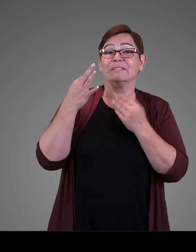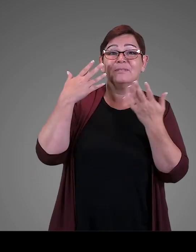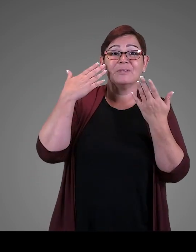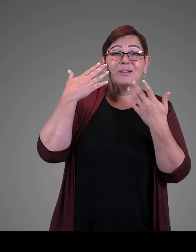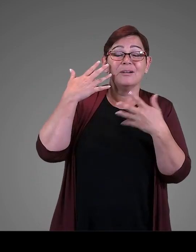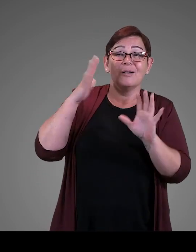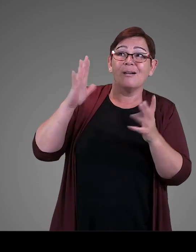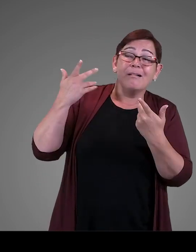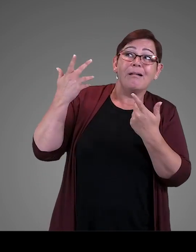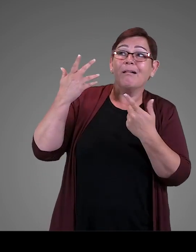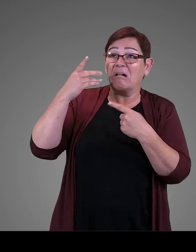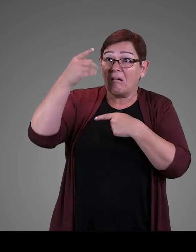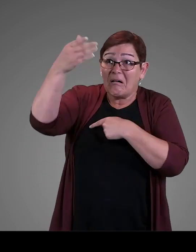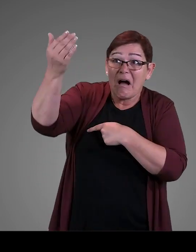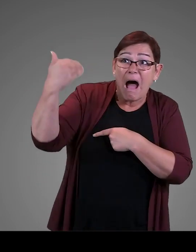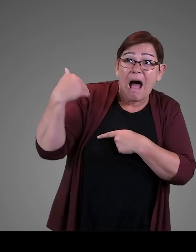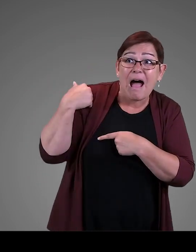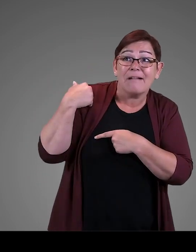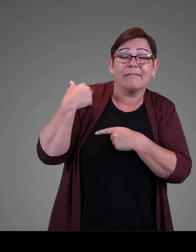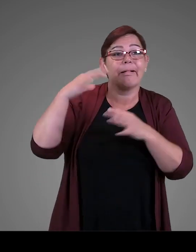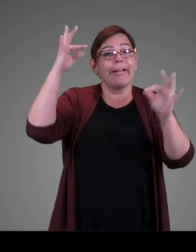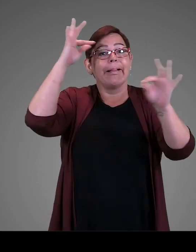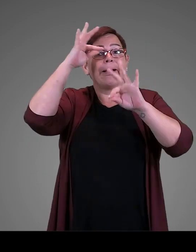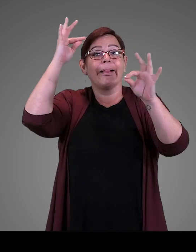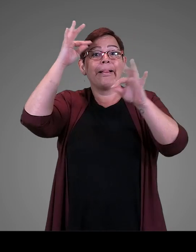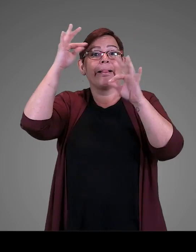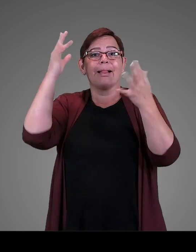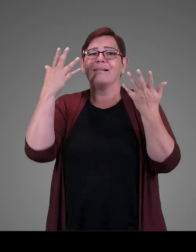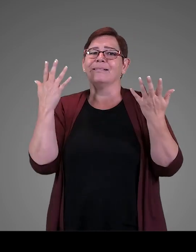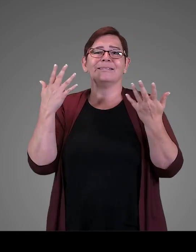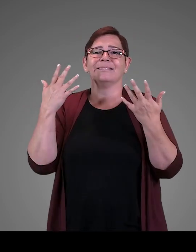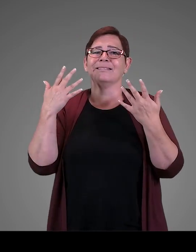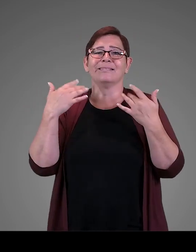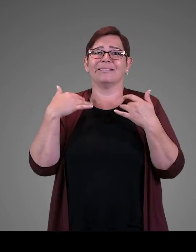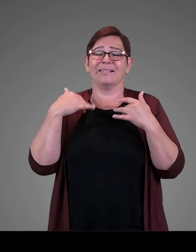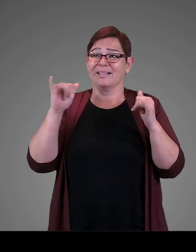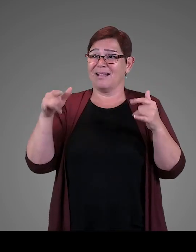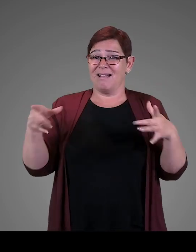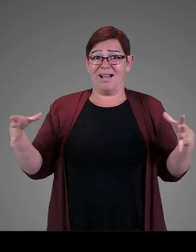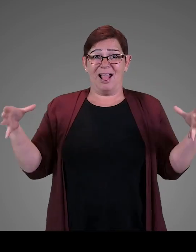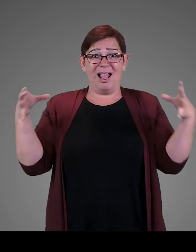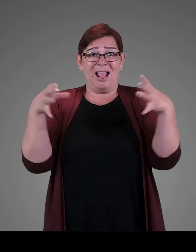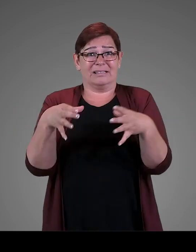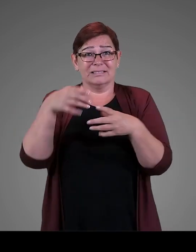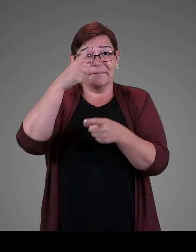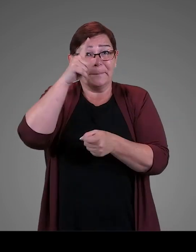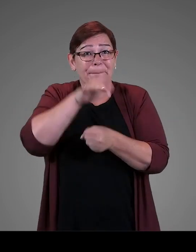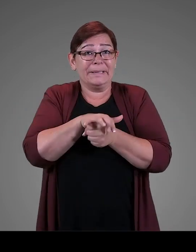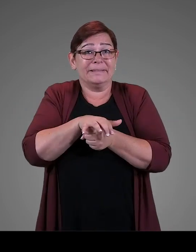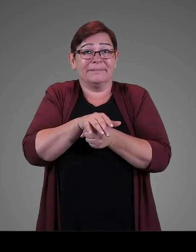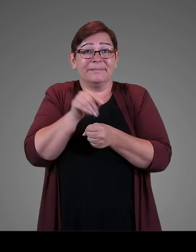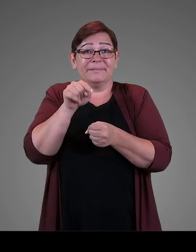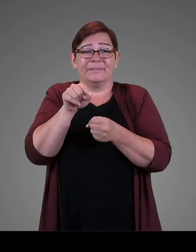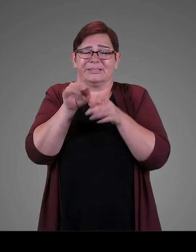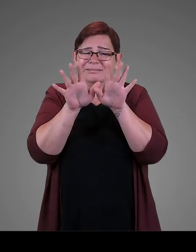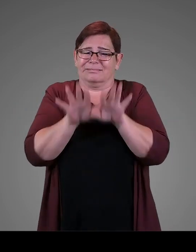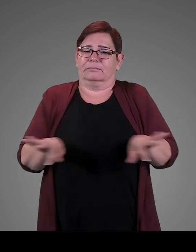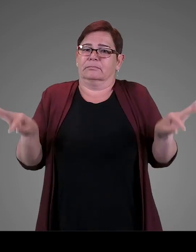on est précaire, même si on ne sait jamais depuis le début si ça va continuer à exister, je trouve que